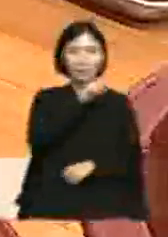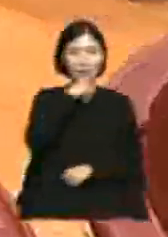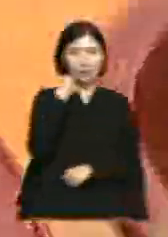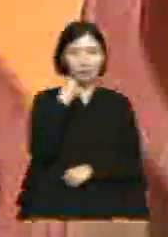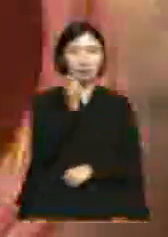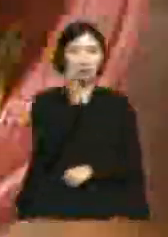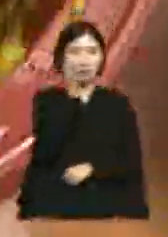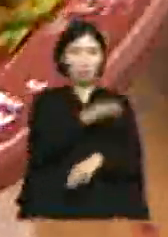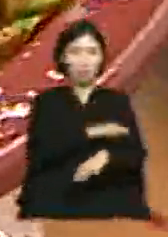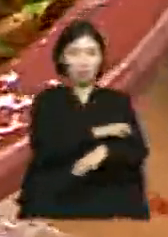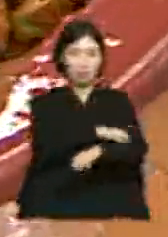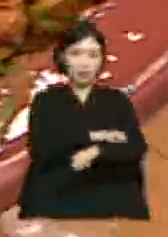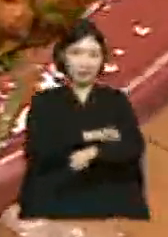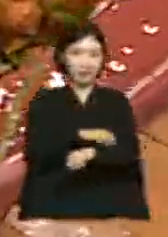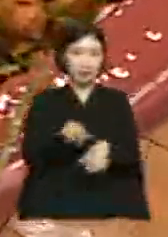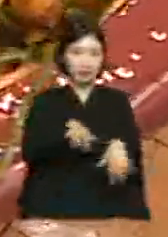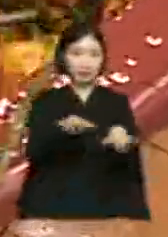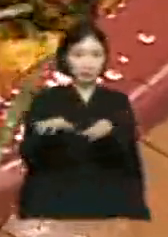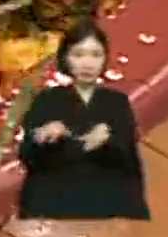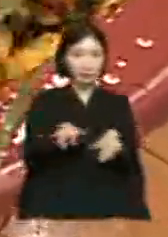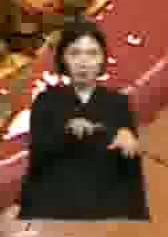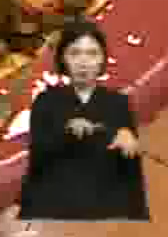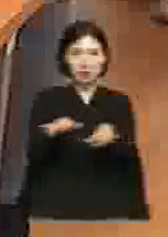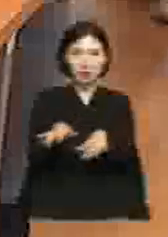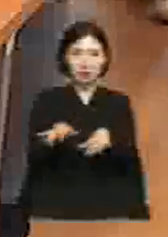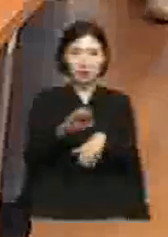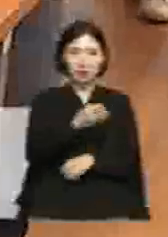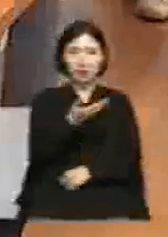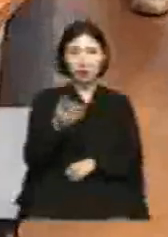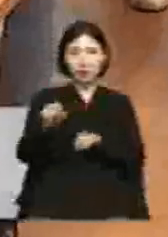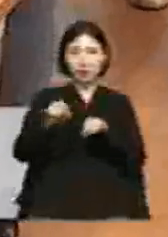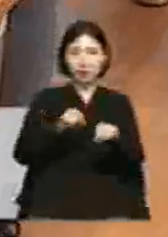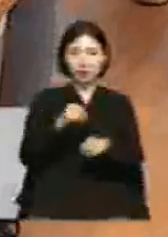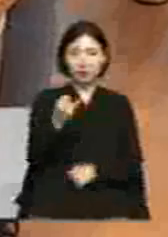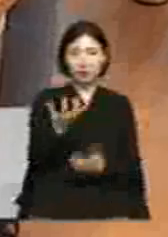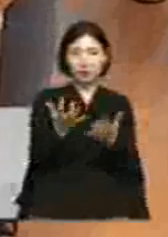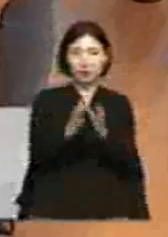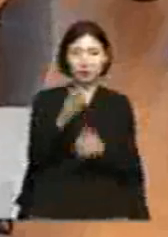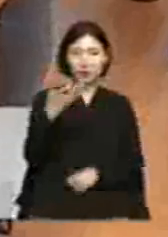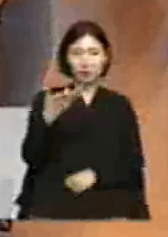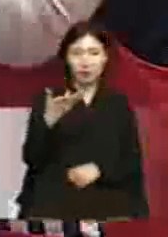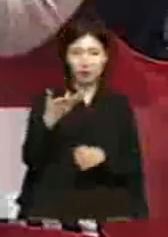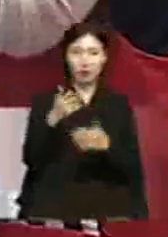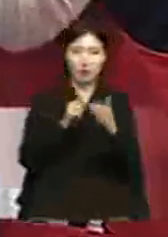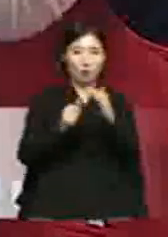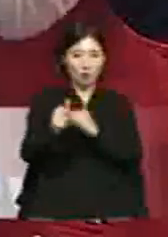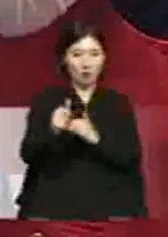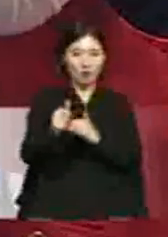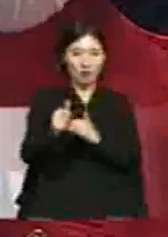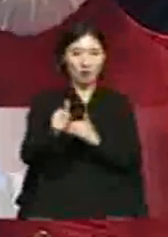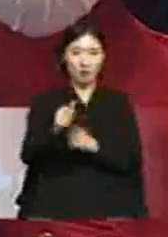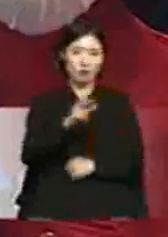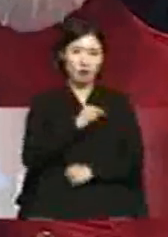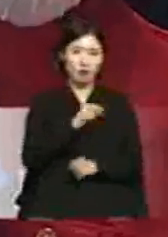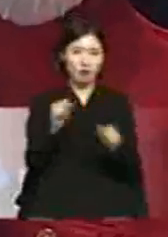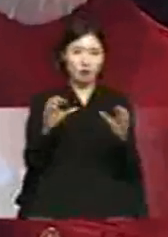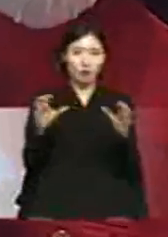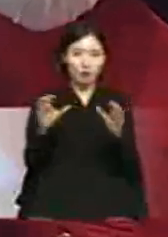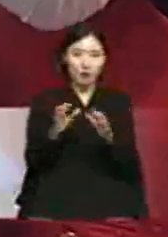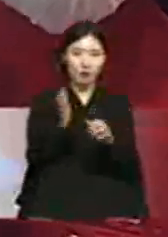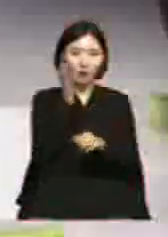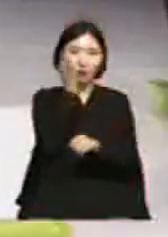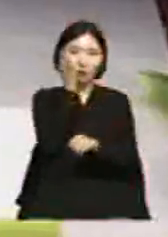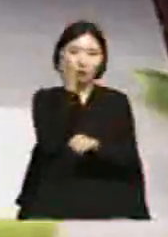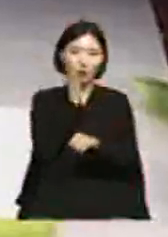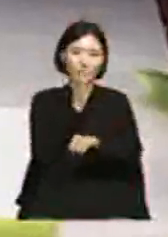오이 소박이가 됩니다. 강동구에서 활동하는 여성단체 19개 회장단과 회원들이 힘을 모아 오이